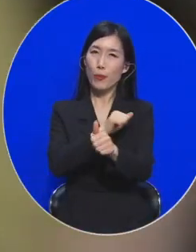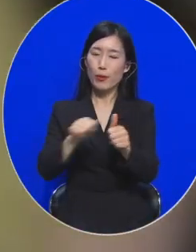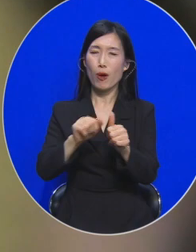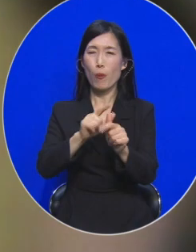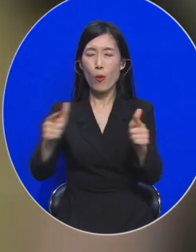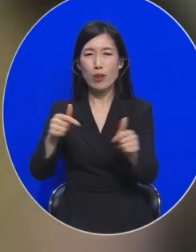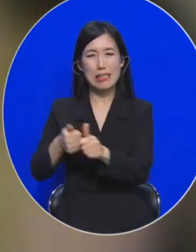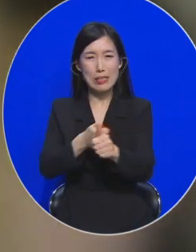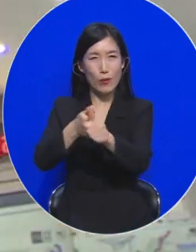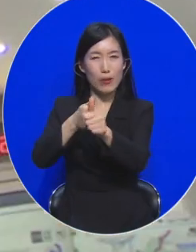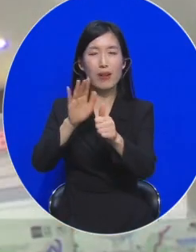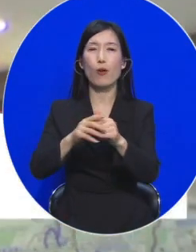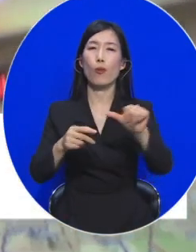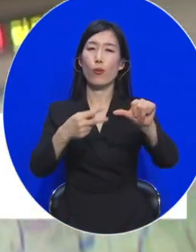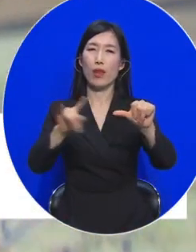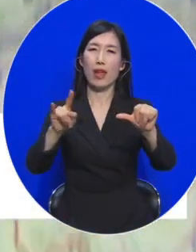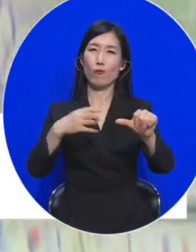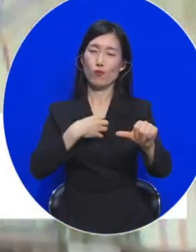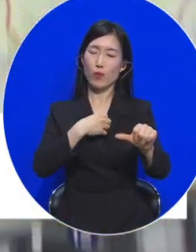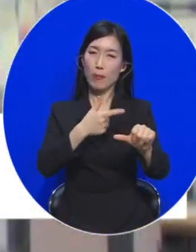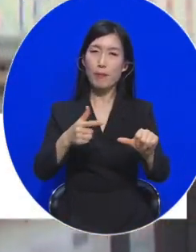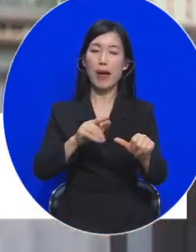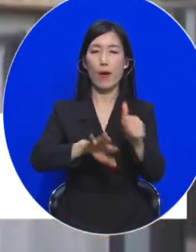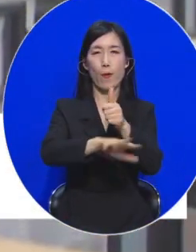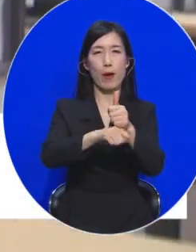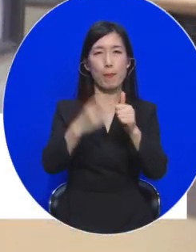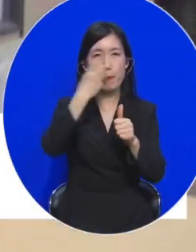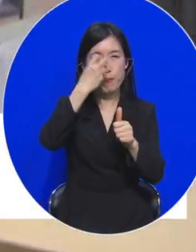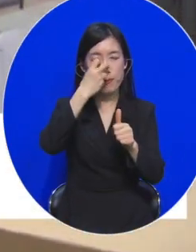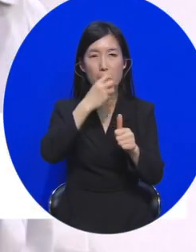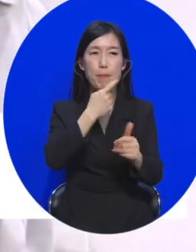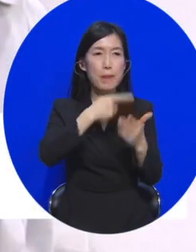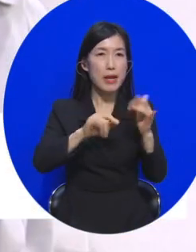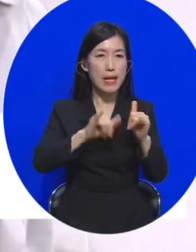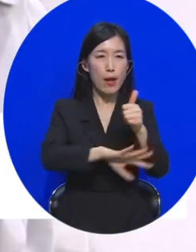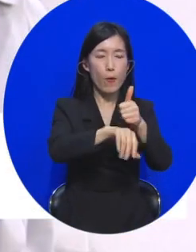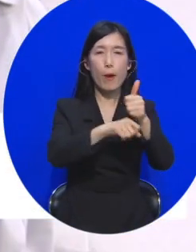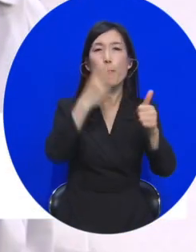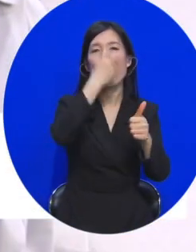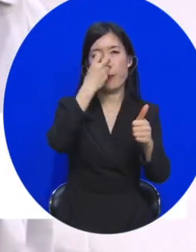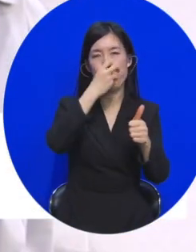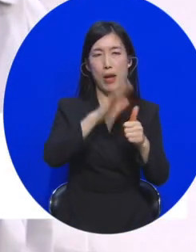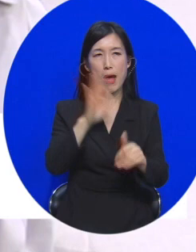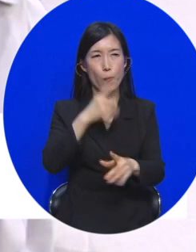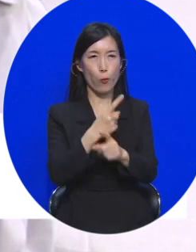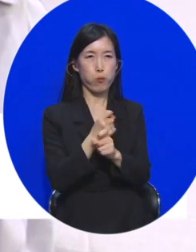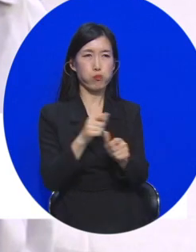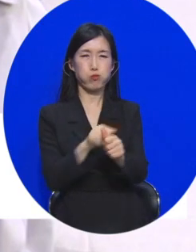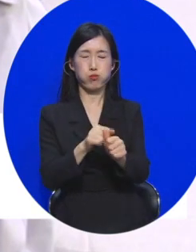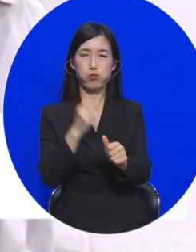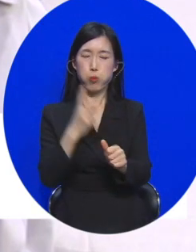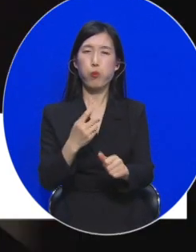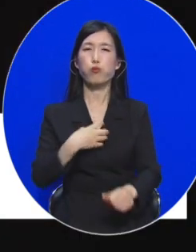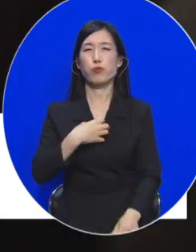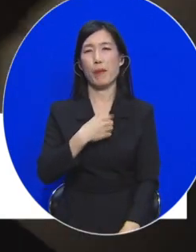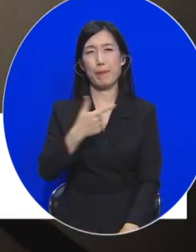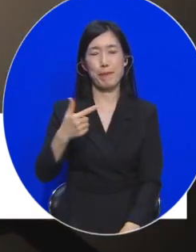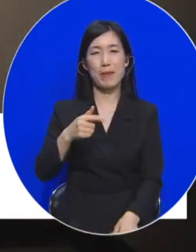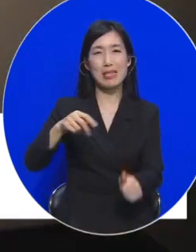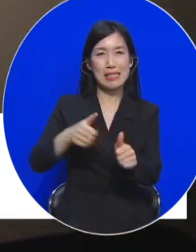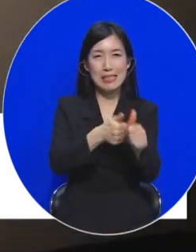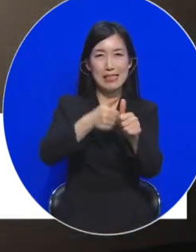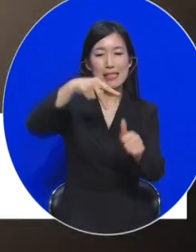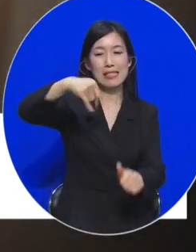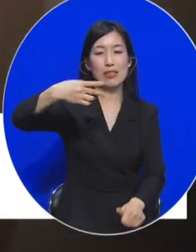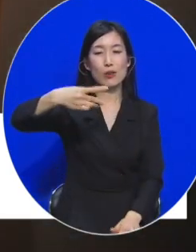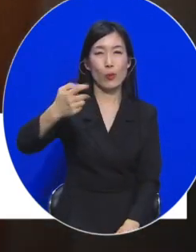폭력 피해자 지원을 위해서는 통합 솔루션 지원단의 구성에 피해자를 통합관리하고 보복범죄 등 2차가 해가 발생하기 쉬운 스토킹